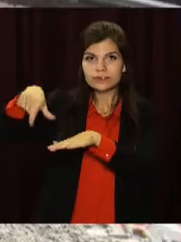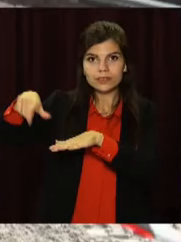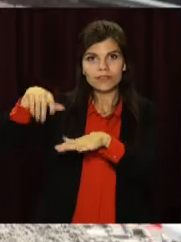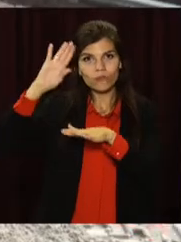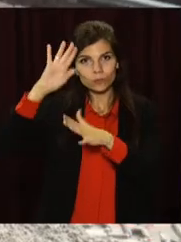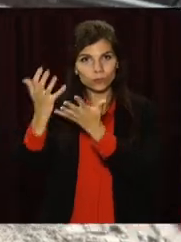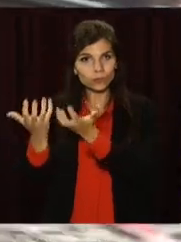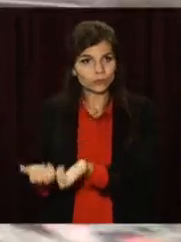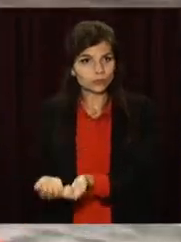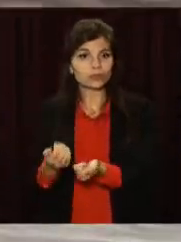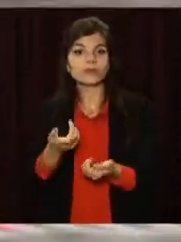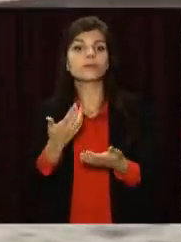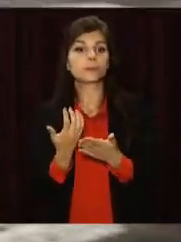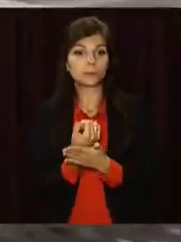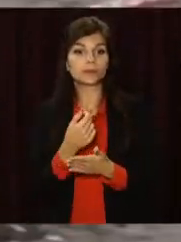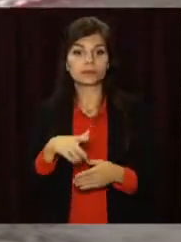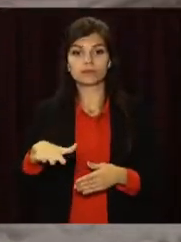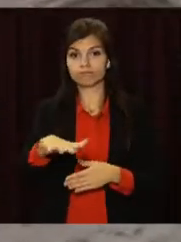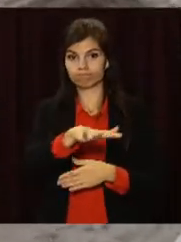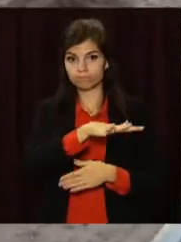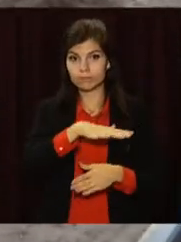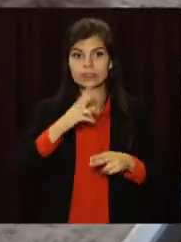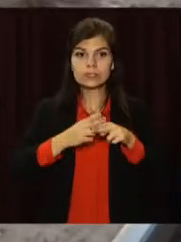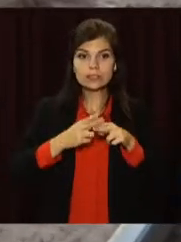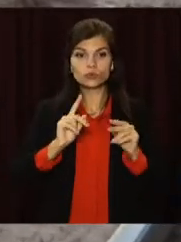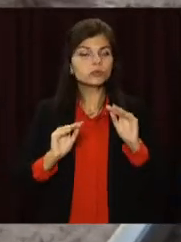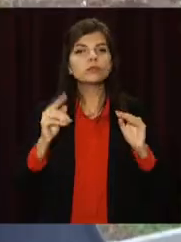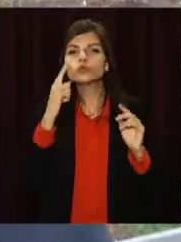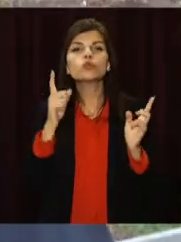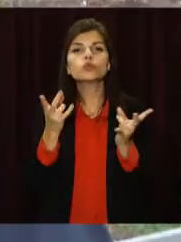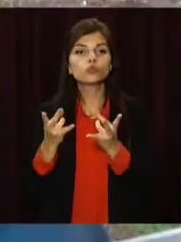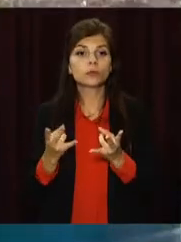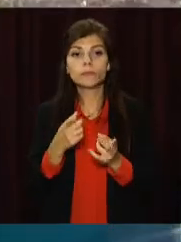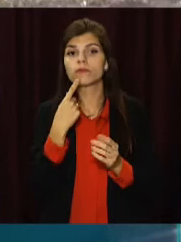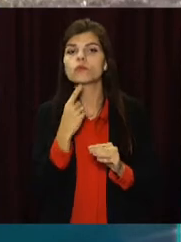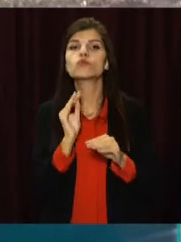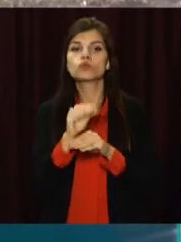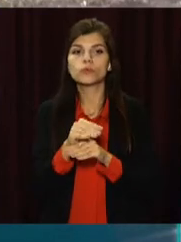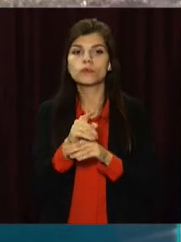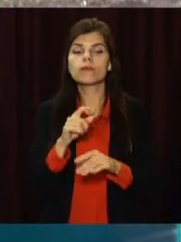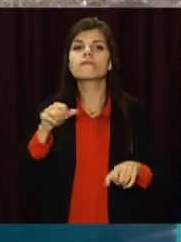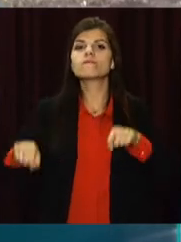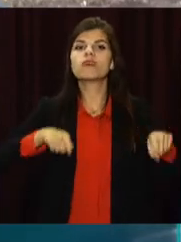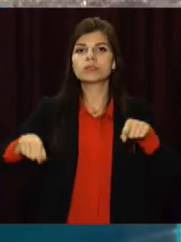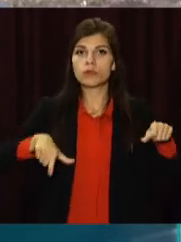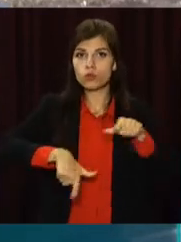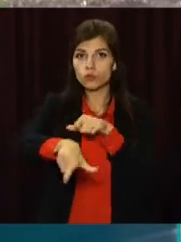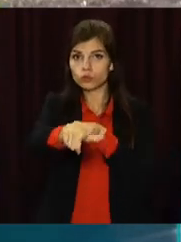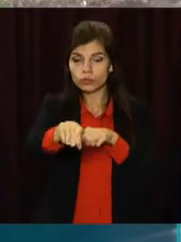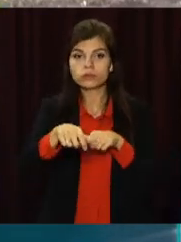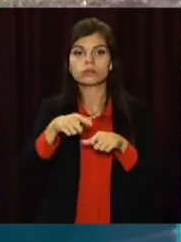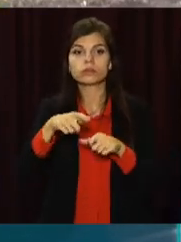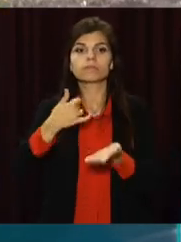металеву огорожу, яка розмежує тротуари проїжджу частину. Проходить доповнительний монтаж велосипедних дорожок,